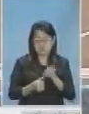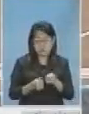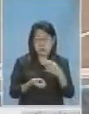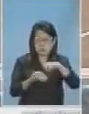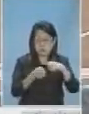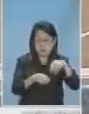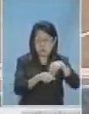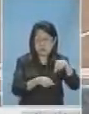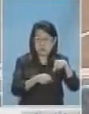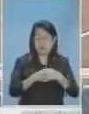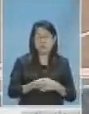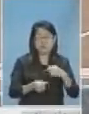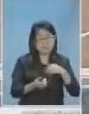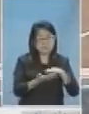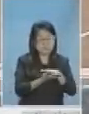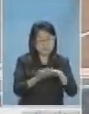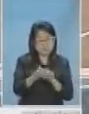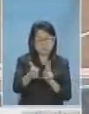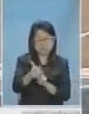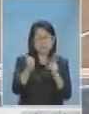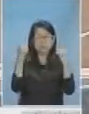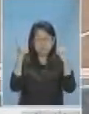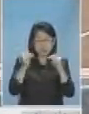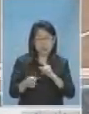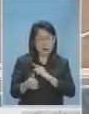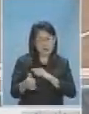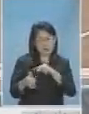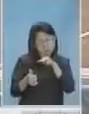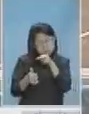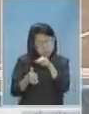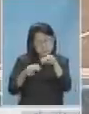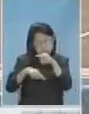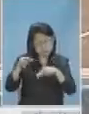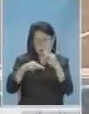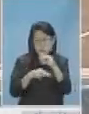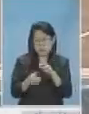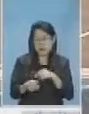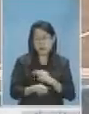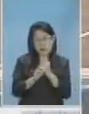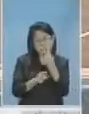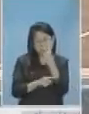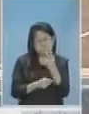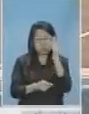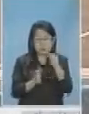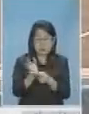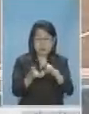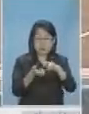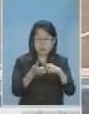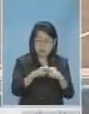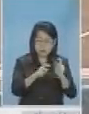ที่ขออนุญาตให้ท่านช่วยไปติดตามแล้วก็ดูด้วยนะครับเพื่อที่จะได้แก้ไขแล้วก็จะเกิดประโยชน์กับประเทศชาติ